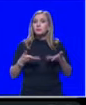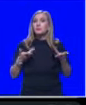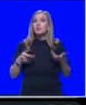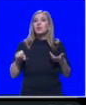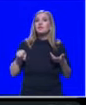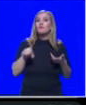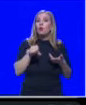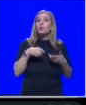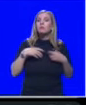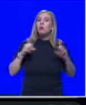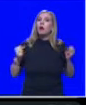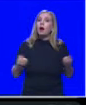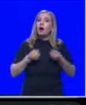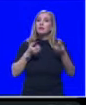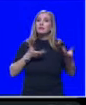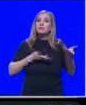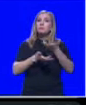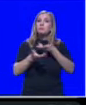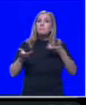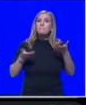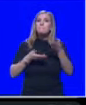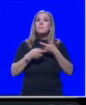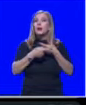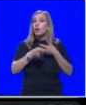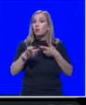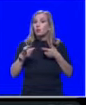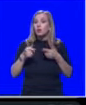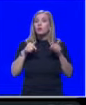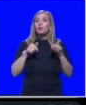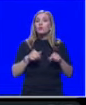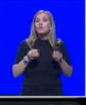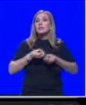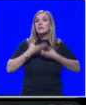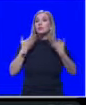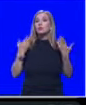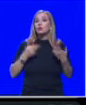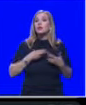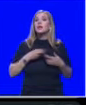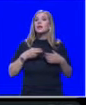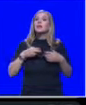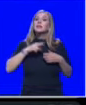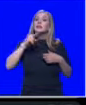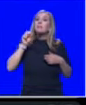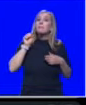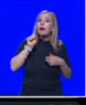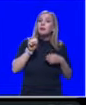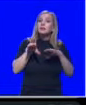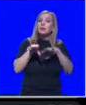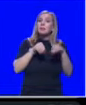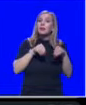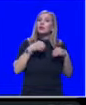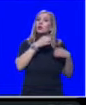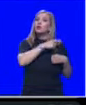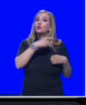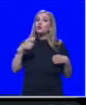ще води по-активни преговори това да се случи, движението да бъде прието като